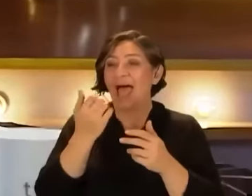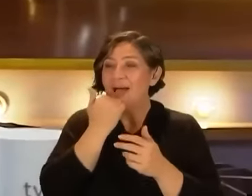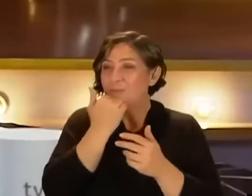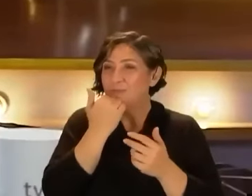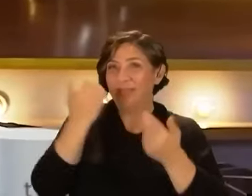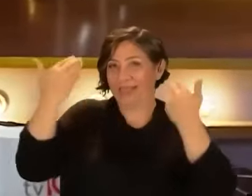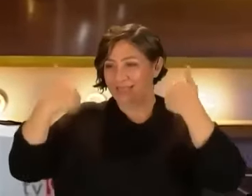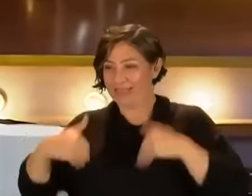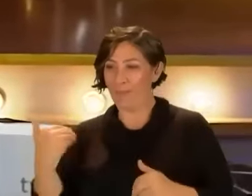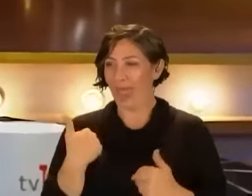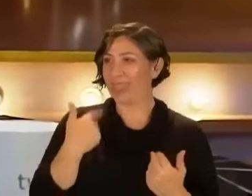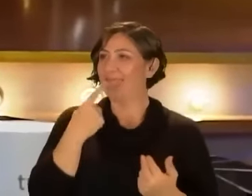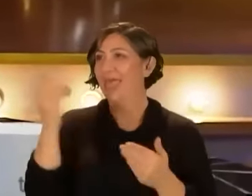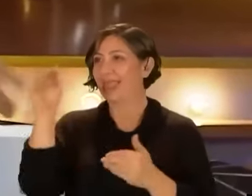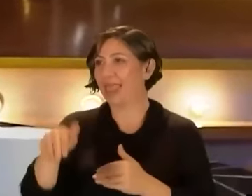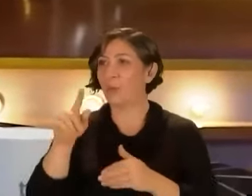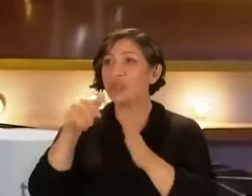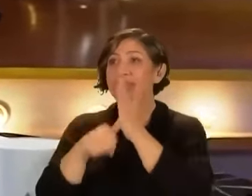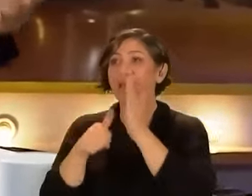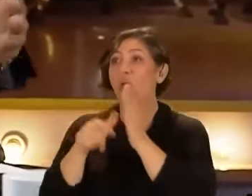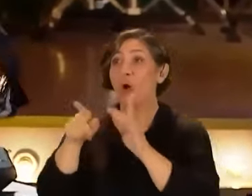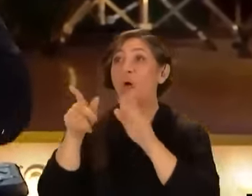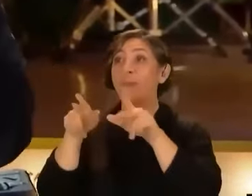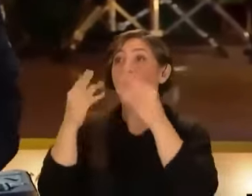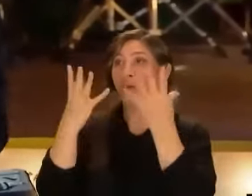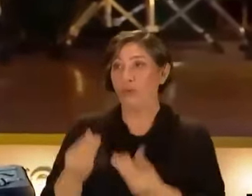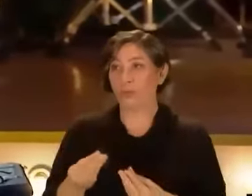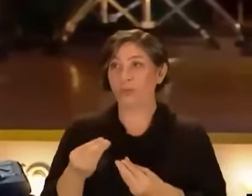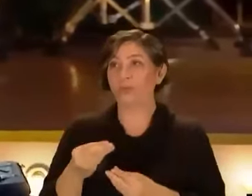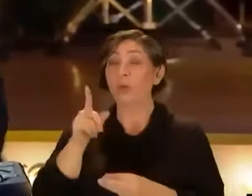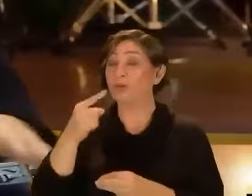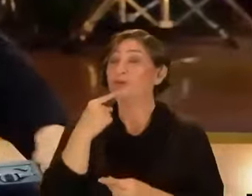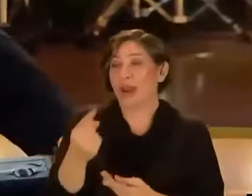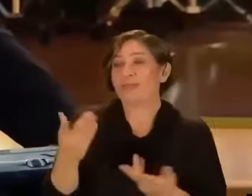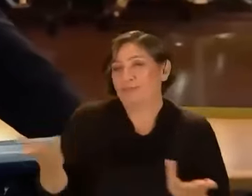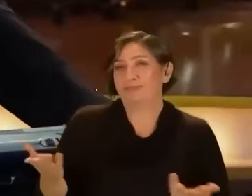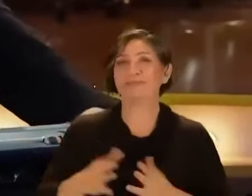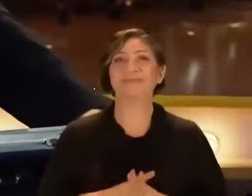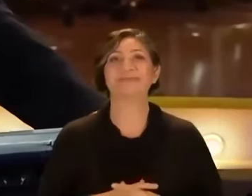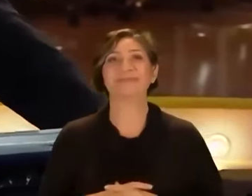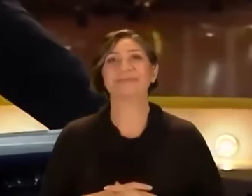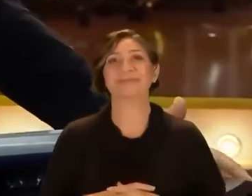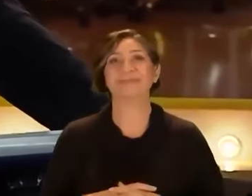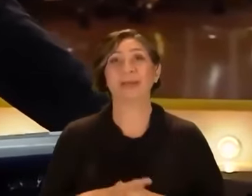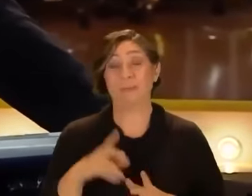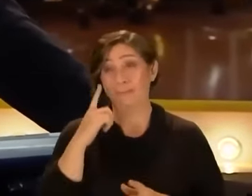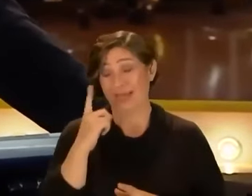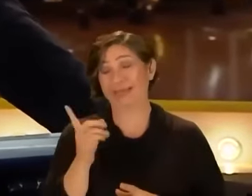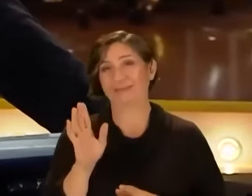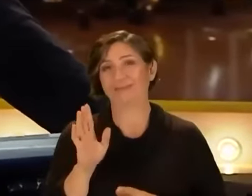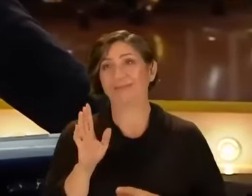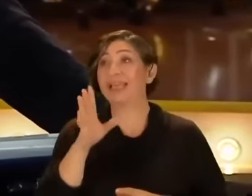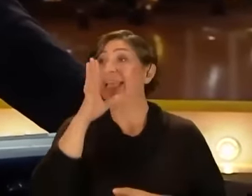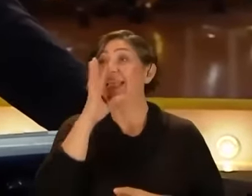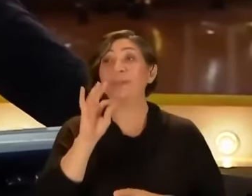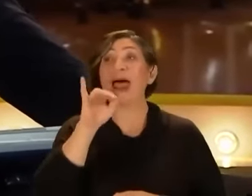diye geldim. O tarihte. Ve öyle de oldum. Yani. Ve bunu söyledim de. Evet. He. Bak.